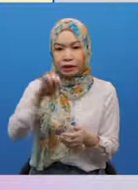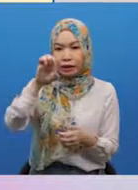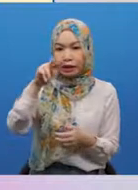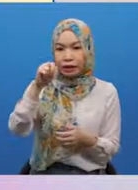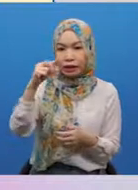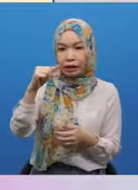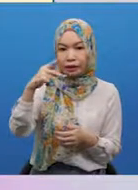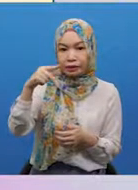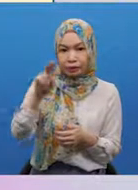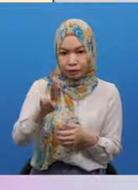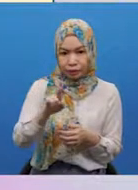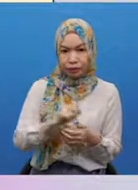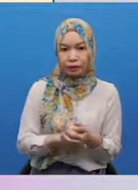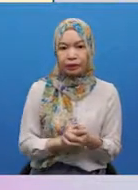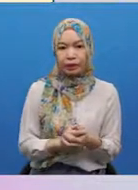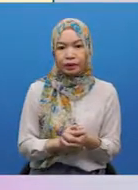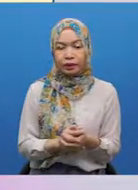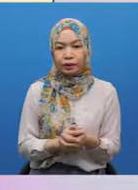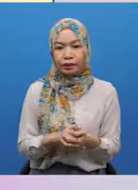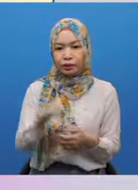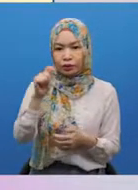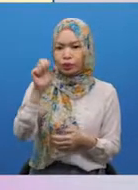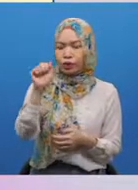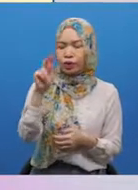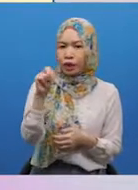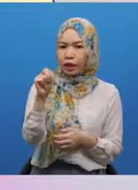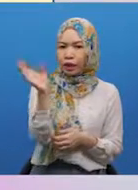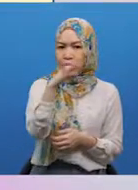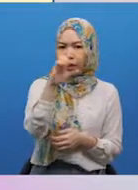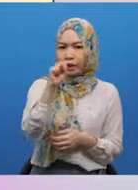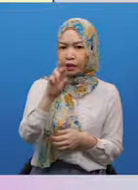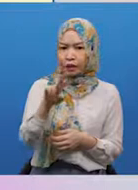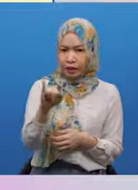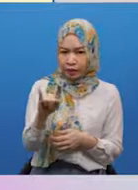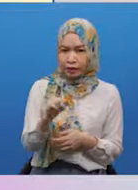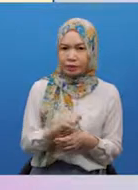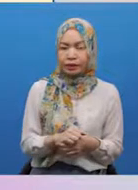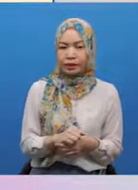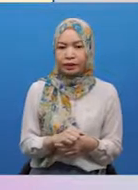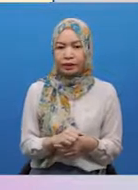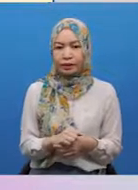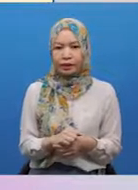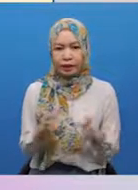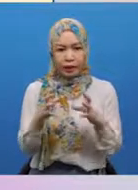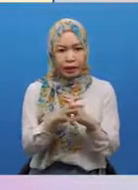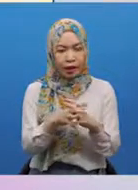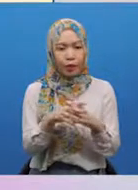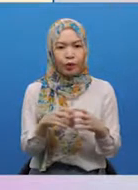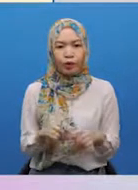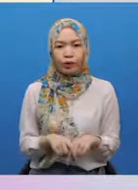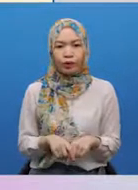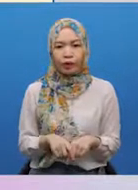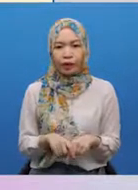ketiga, Tan Sri Dr. Haji Tengku Esmadi bin Tengku Abdullah. Gabungan